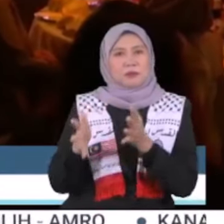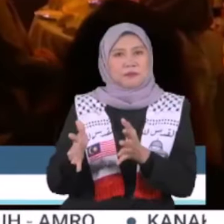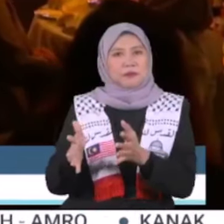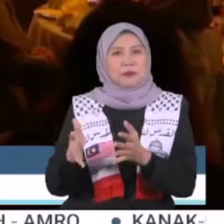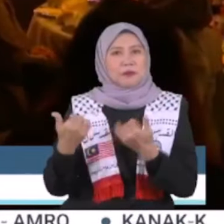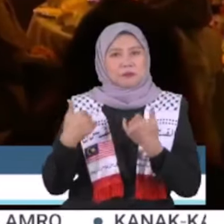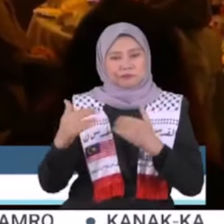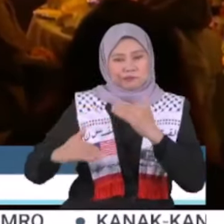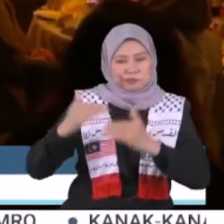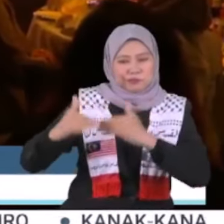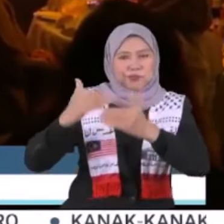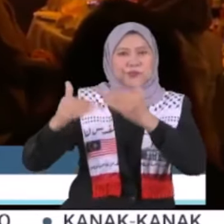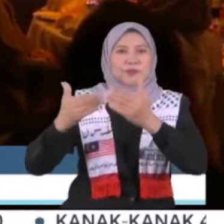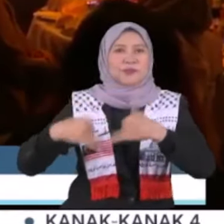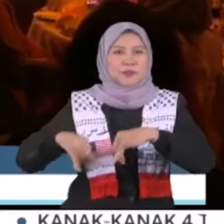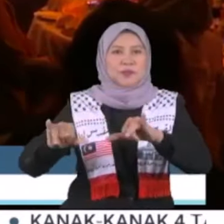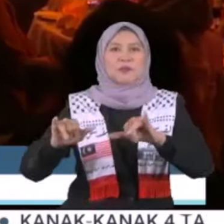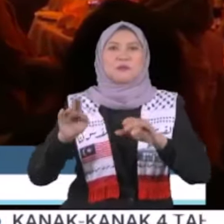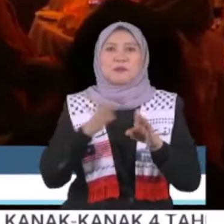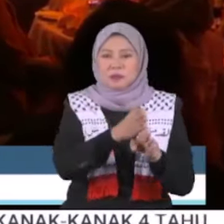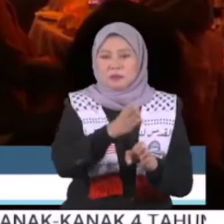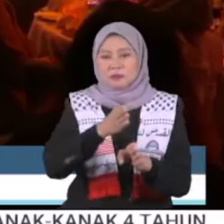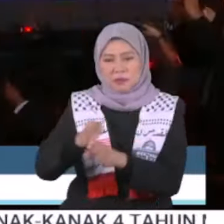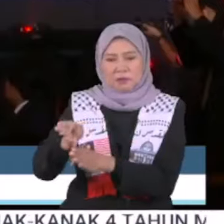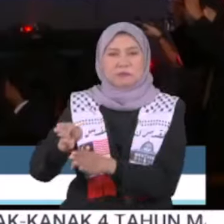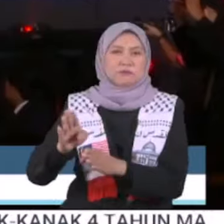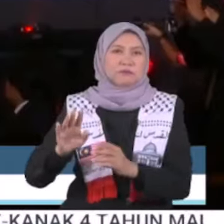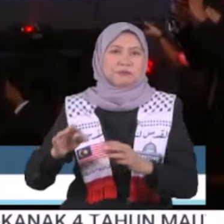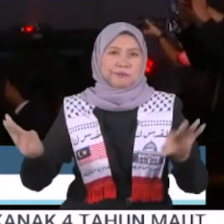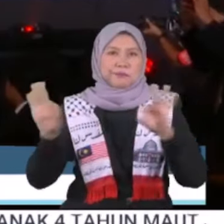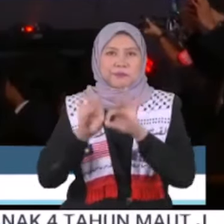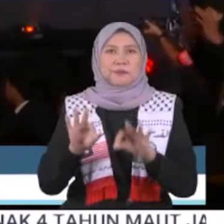pelbagai peringkat pelaksanaan dalam bidang-bidang utama.